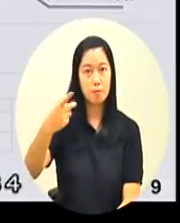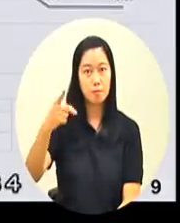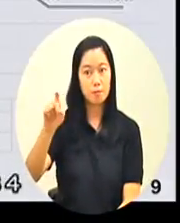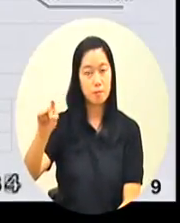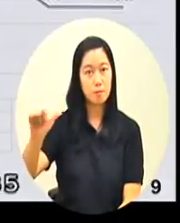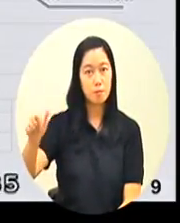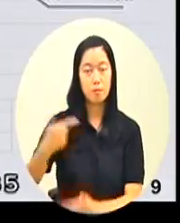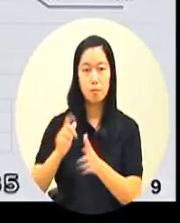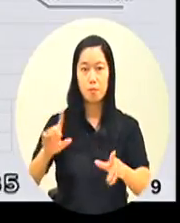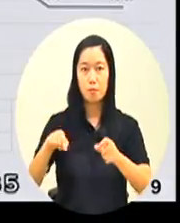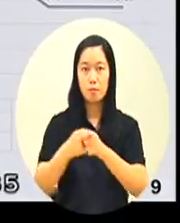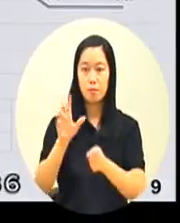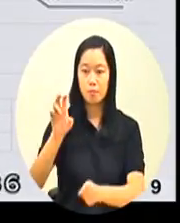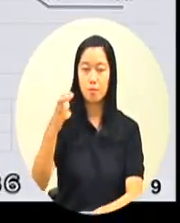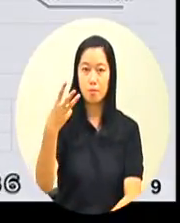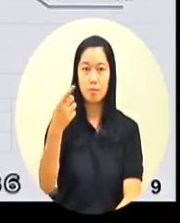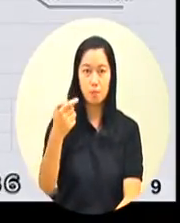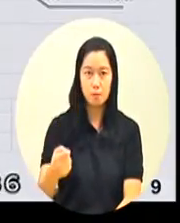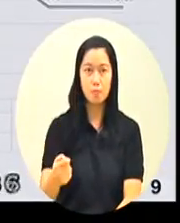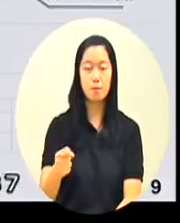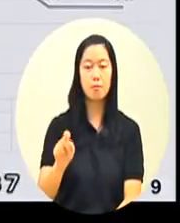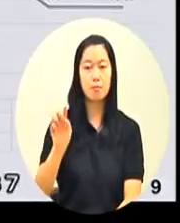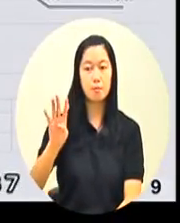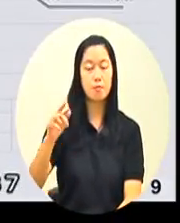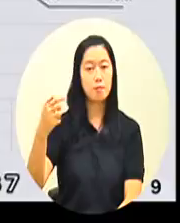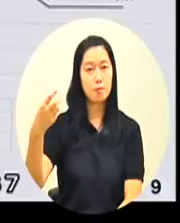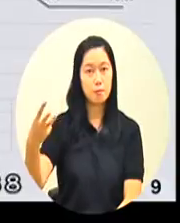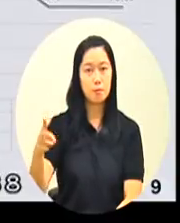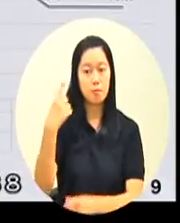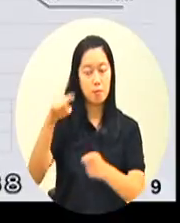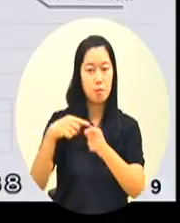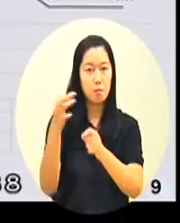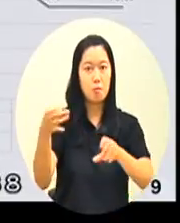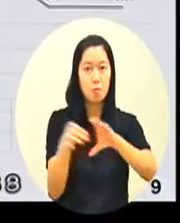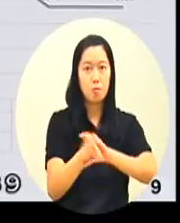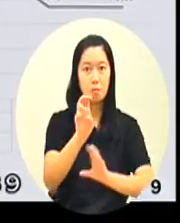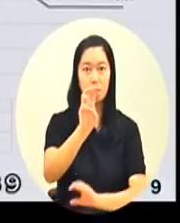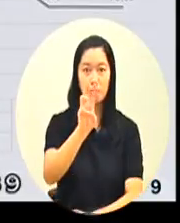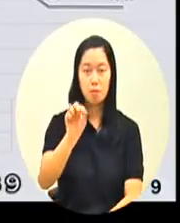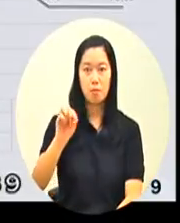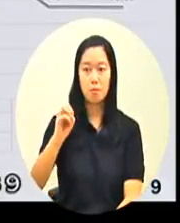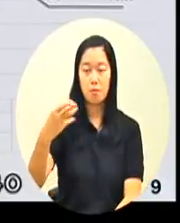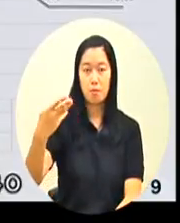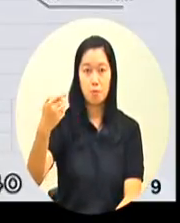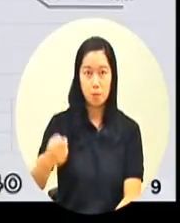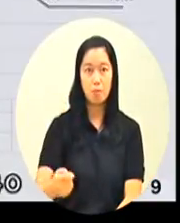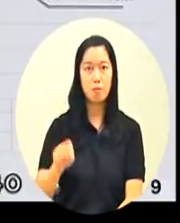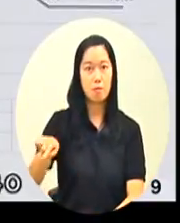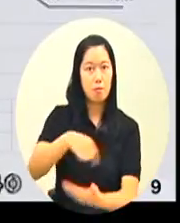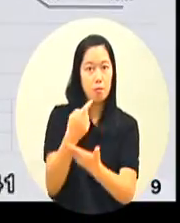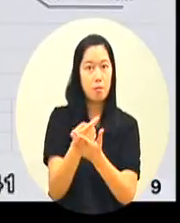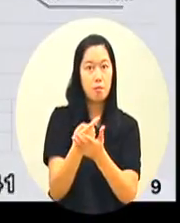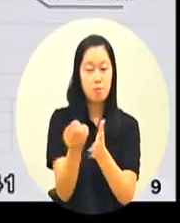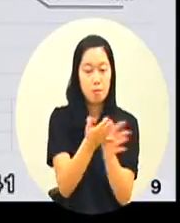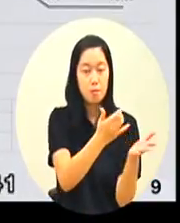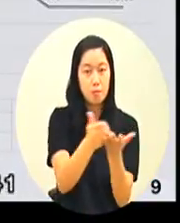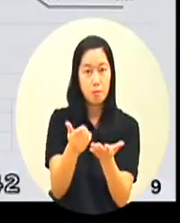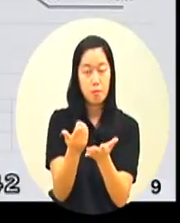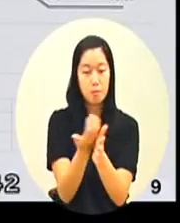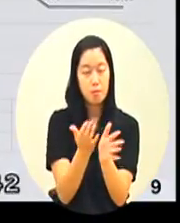166、161、135、126、115，今年是73.46亿，明年我们编的是73.09亿，这是整个预算数。但是